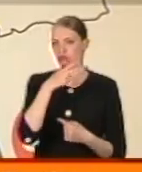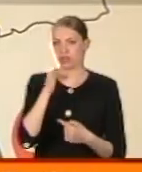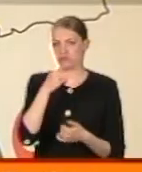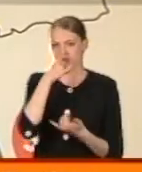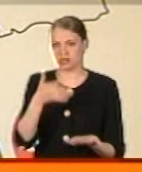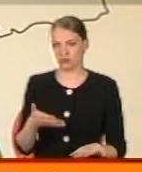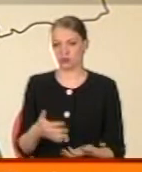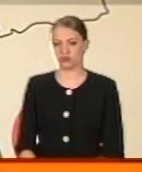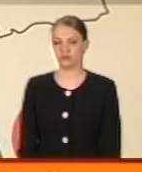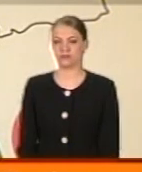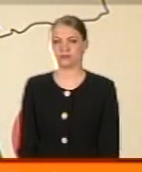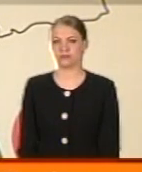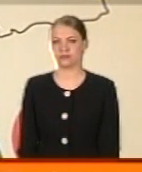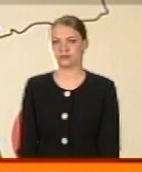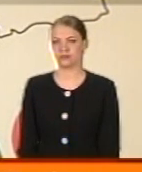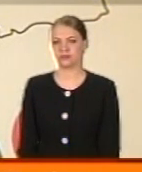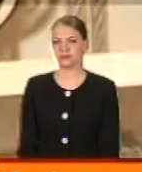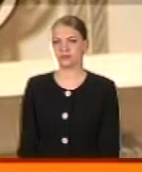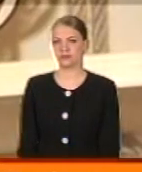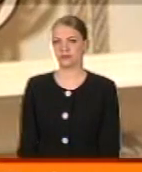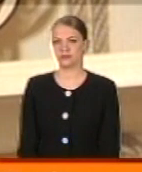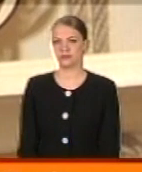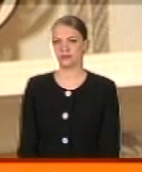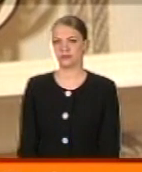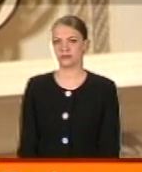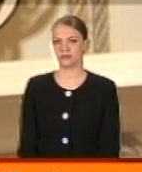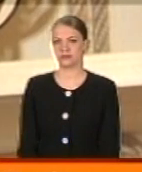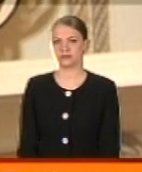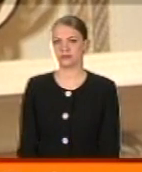і не зможуть. Аліна Іванова, Андрій Почтів, Роман Долгоручко, програма «Вікна», СТБ.